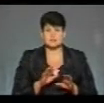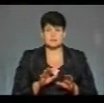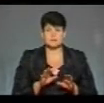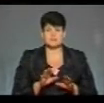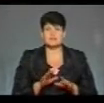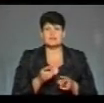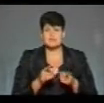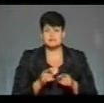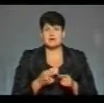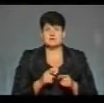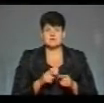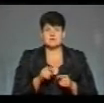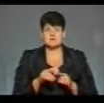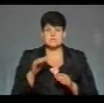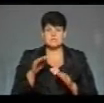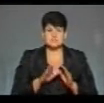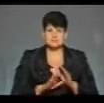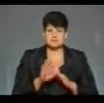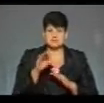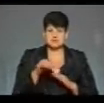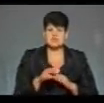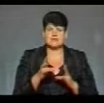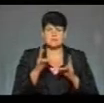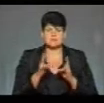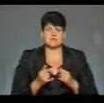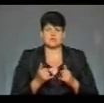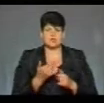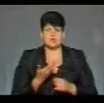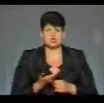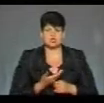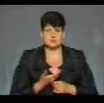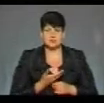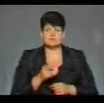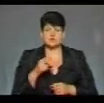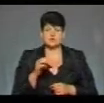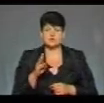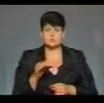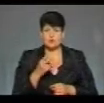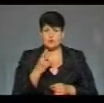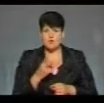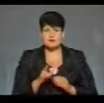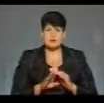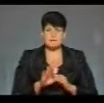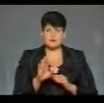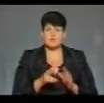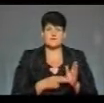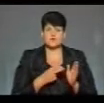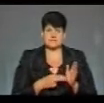ну, насправді такі заїзди є небезпечними для життя. Дмитро Щебатюк показує пандус на залізничному